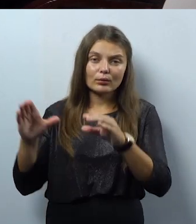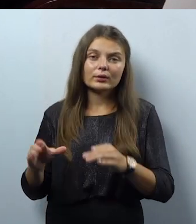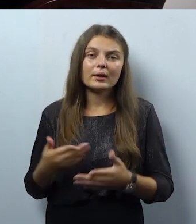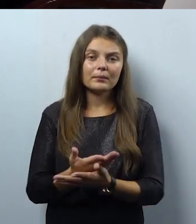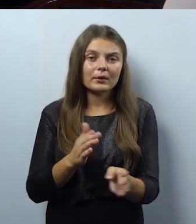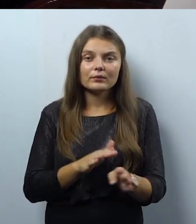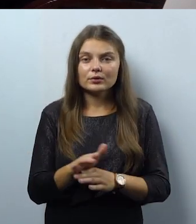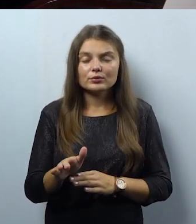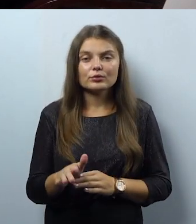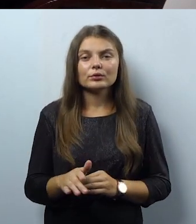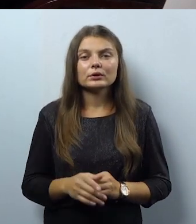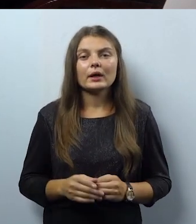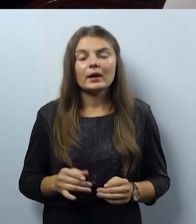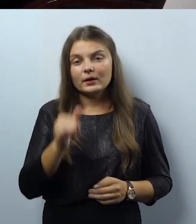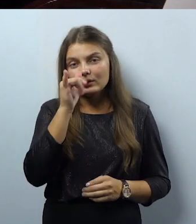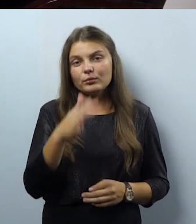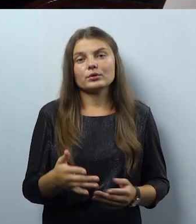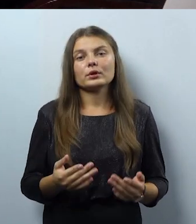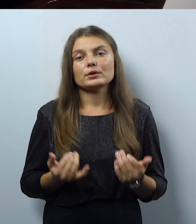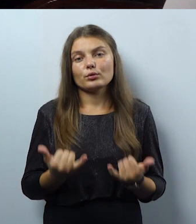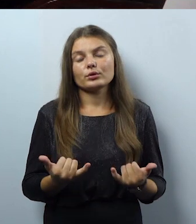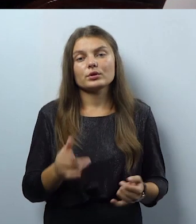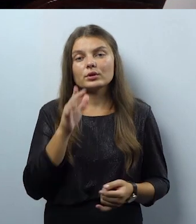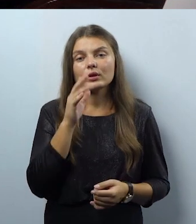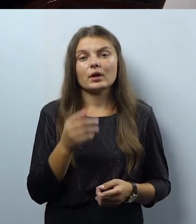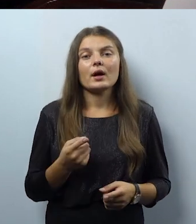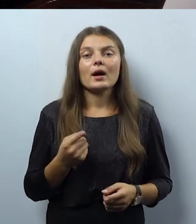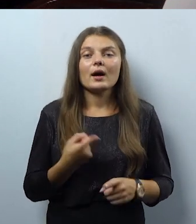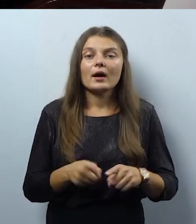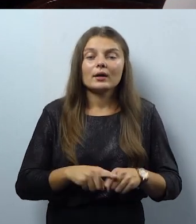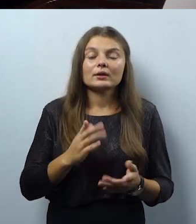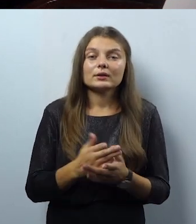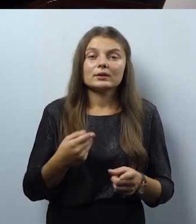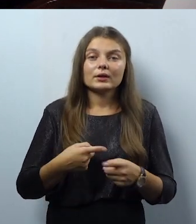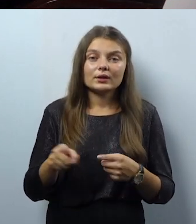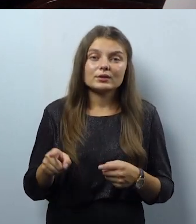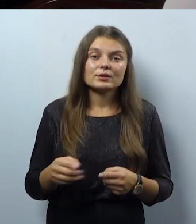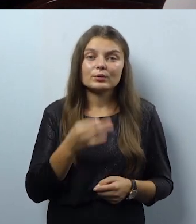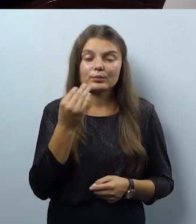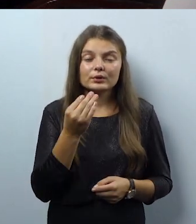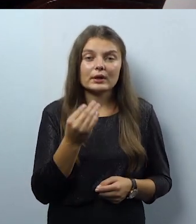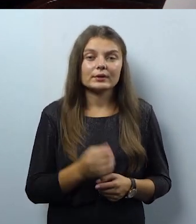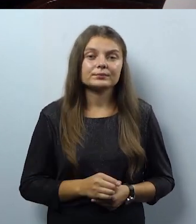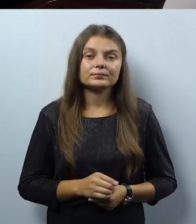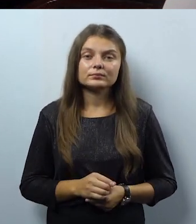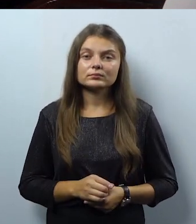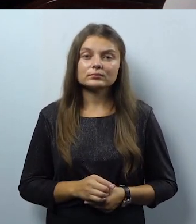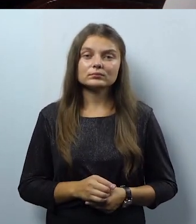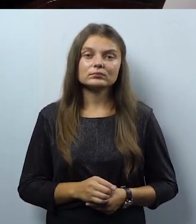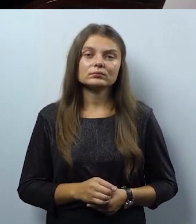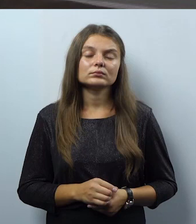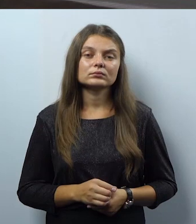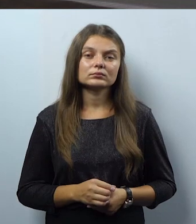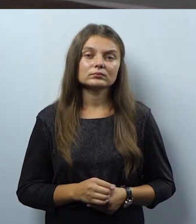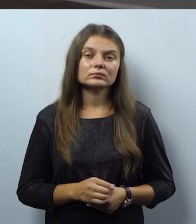не можемо на сьогоднішній момент. І так що, але є інше питання. Є постанова 1147, всім відомо, що